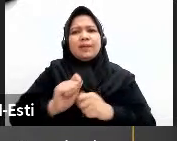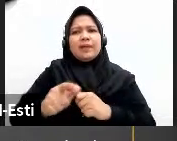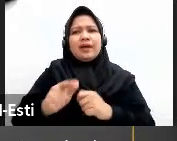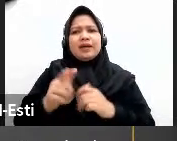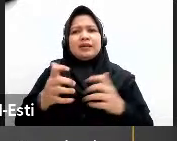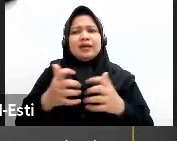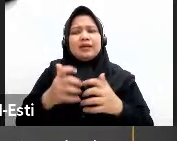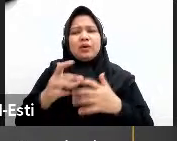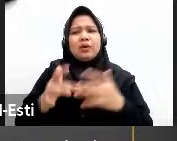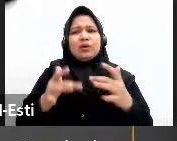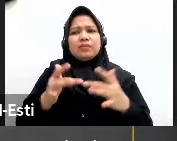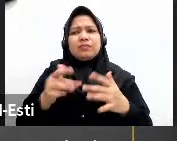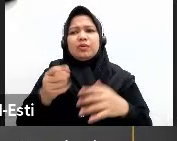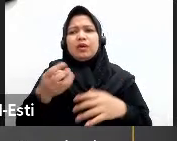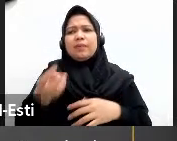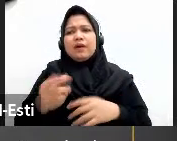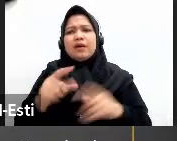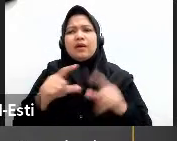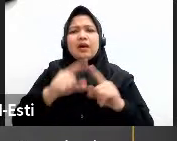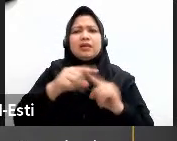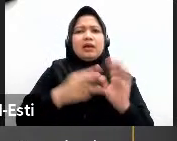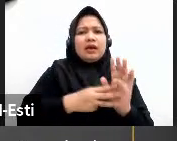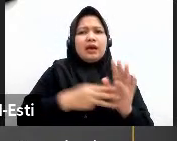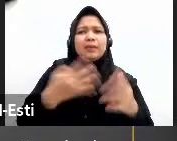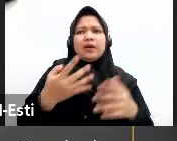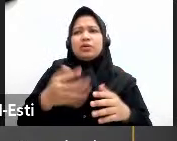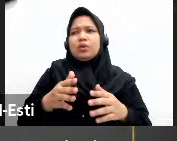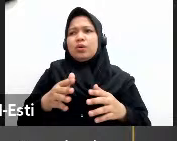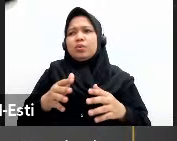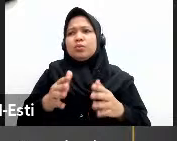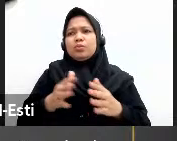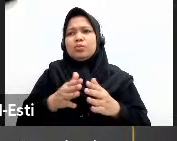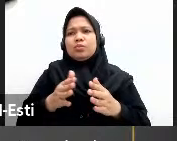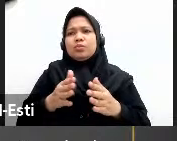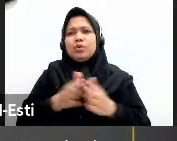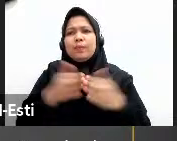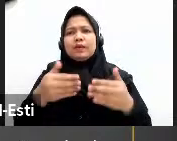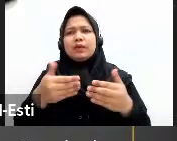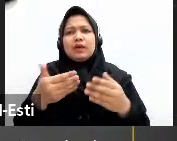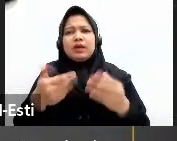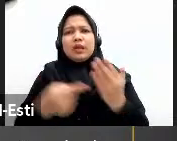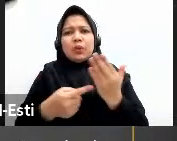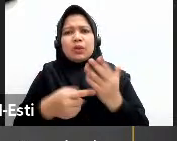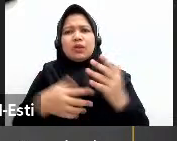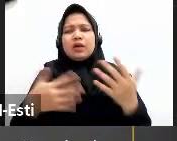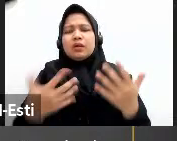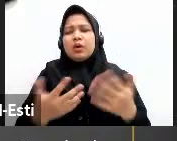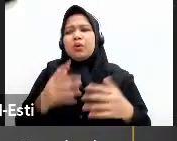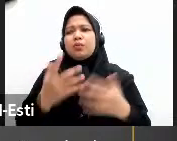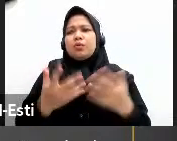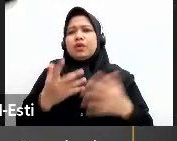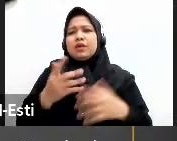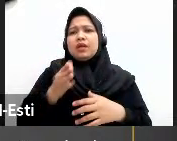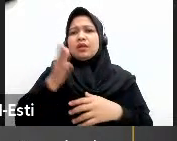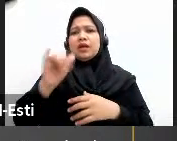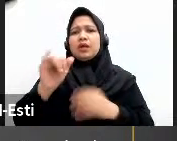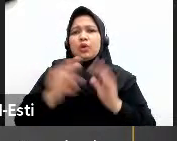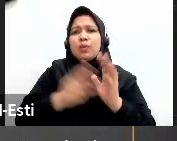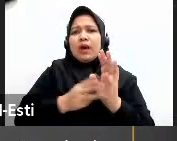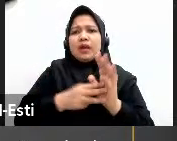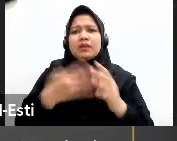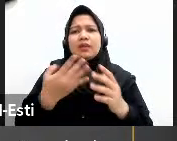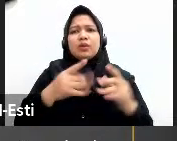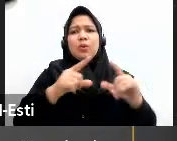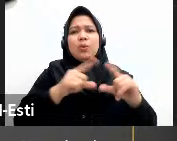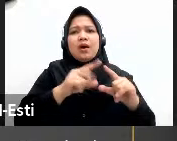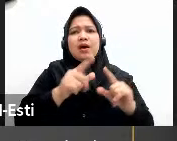dah TTM World ataupun kalau tidak punya akses kesana bisa ke Indomaret Alfamart itu itu bisa